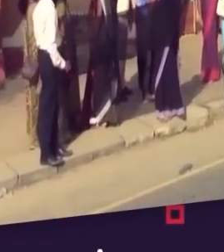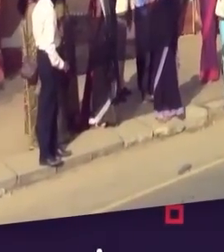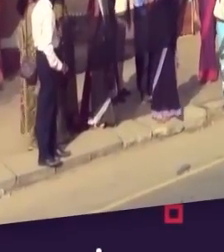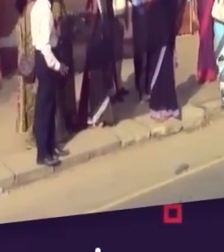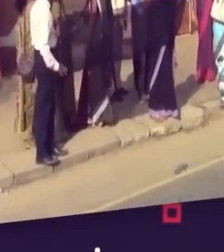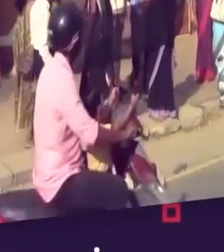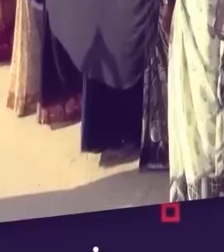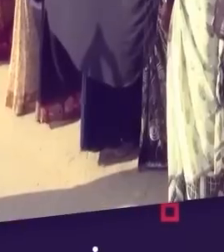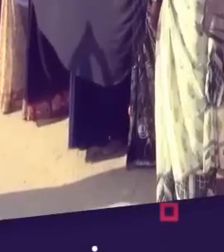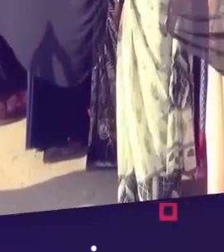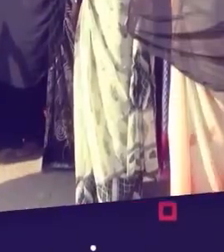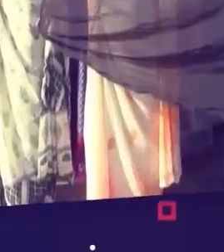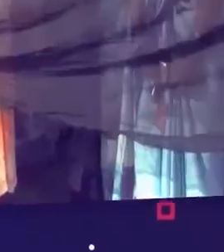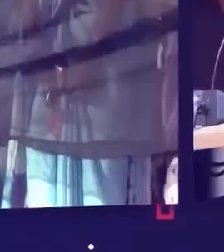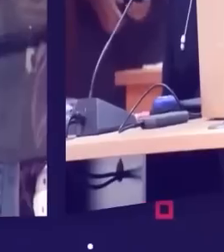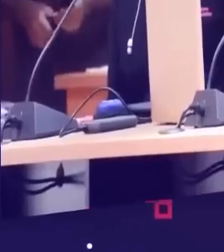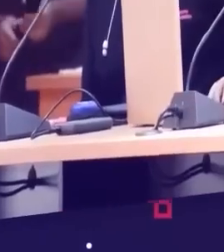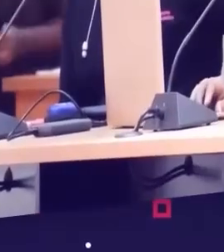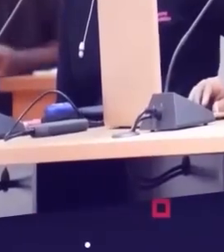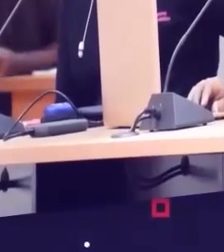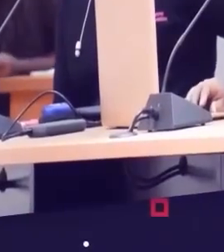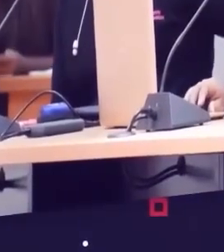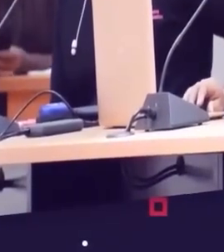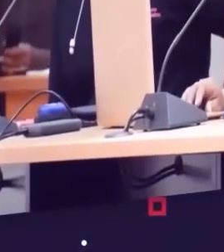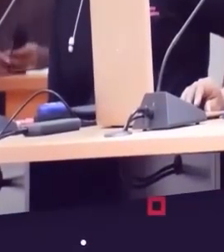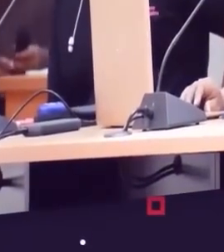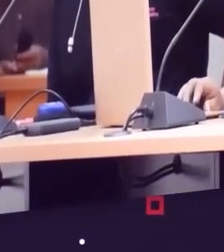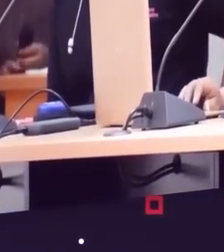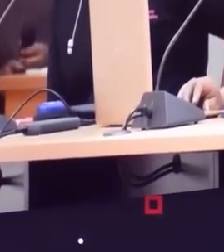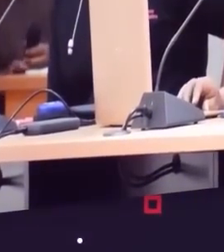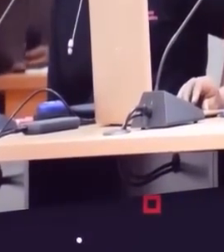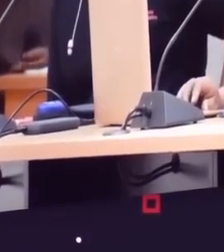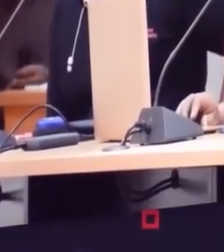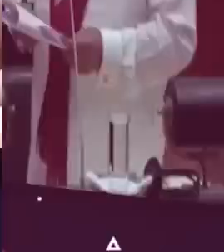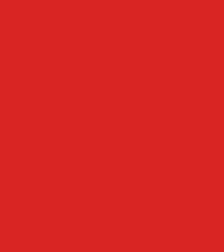அனைத்து செய்திகளையும் பார்க்க லங்காஸ்ரீ நியூஸ் சேனலை சப்ஸ்கிரைப்